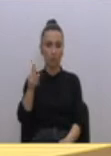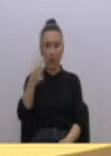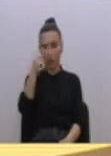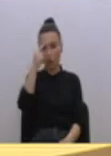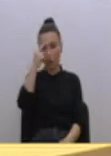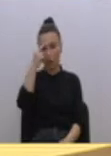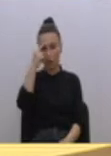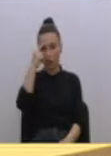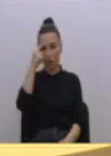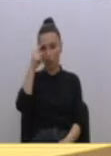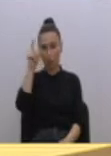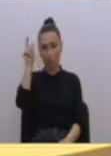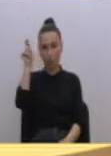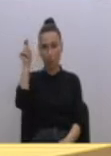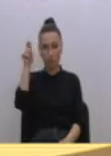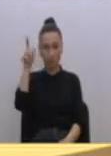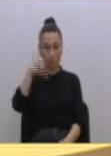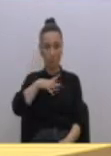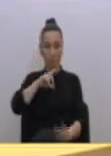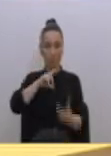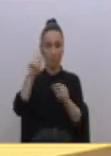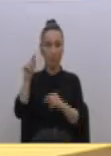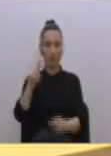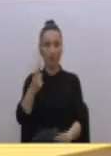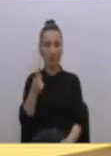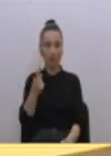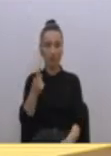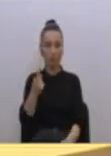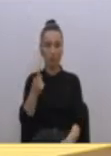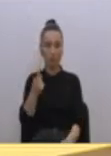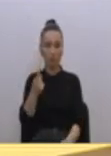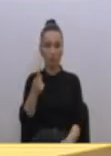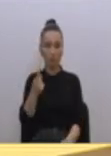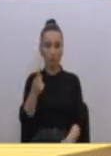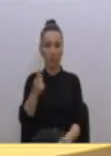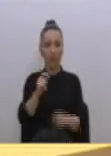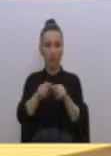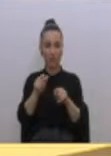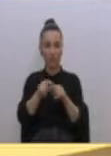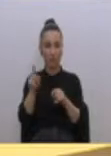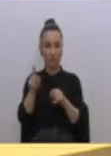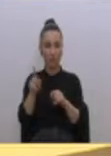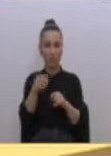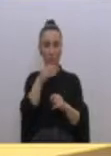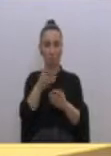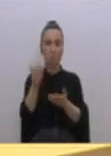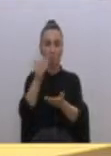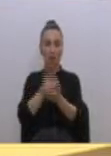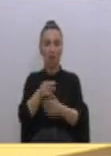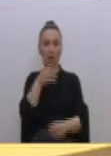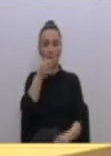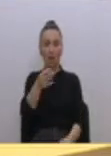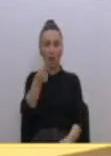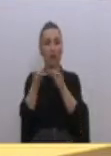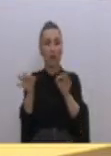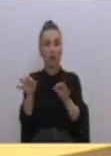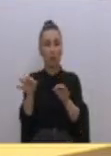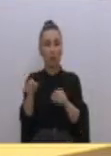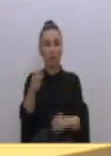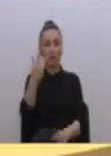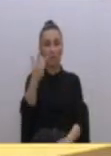ინდოელი ინვესტორი გაუშვითო. რატო გაუშვით ინდოელი ინვესტორი? და მეერე მიაყოლეთ, რომ ინდოელი